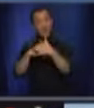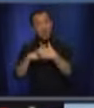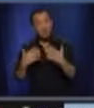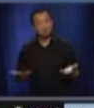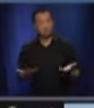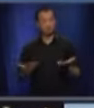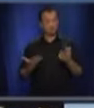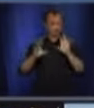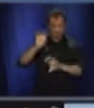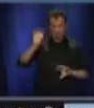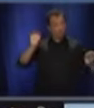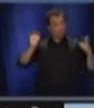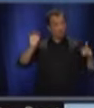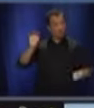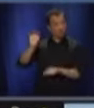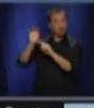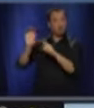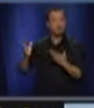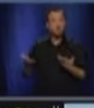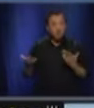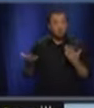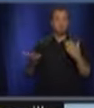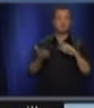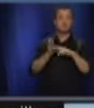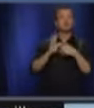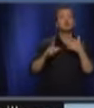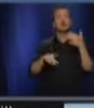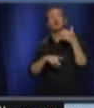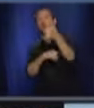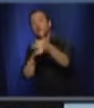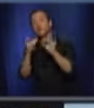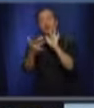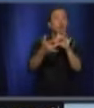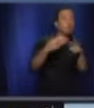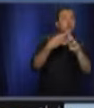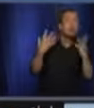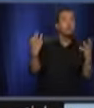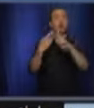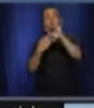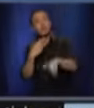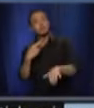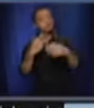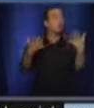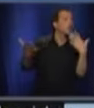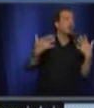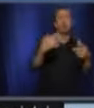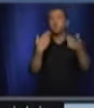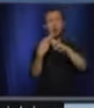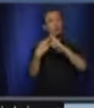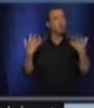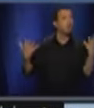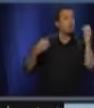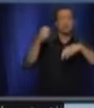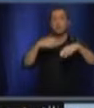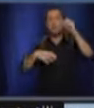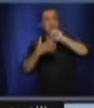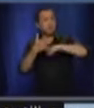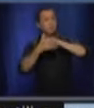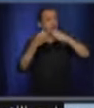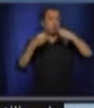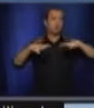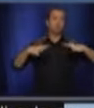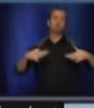que souvent, on n'a pas été capable de faire le traçage assez rapidement. Puis ça, je pense qu'on a besoin de vous pour éteindre